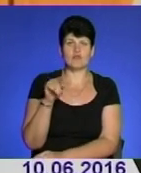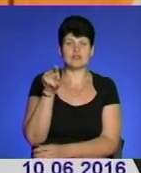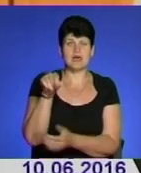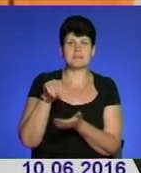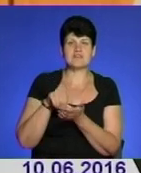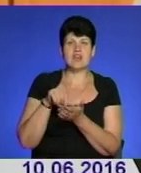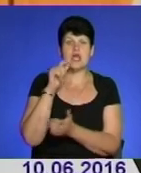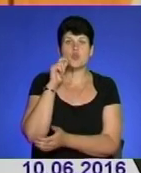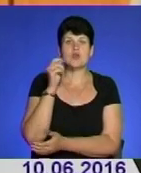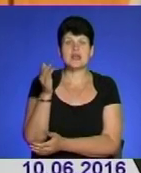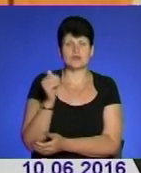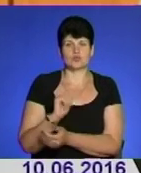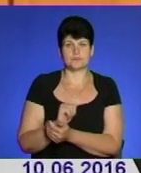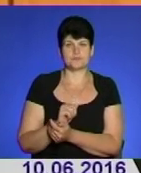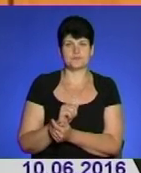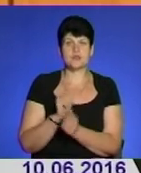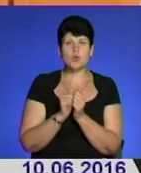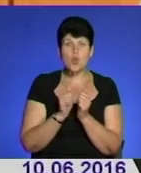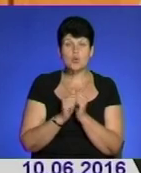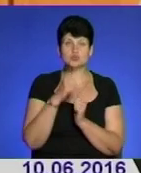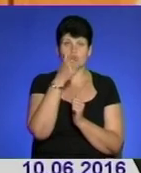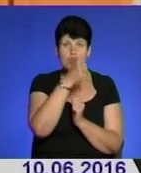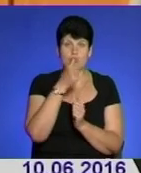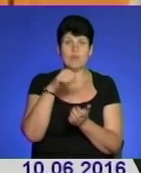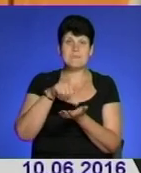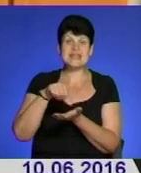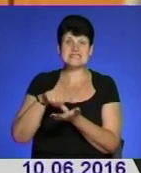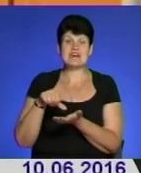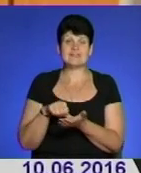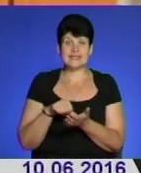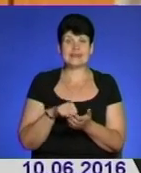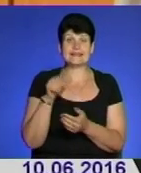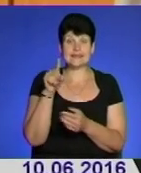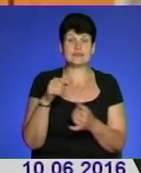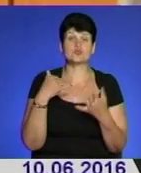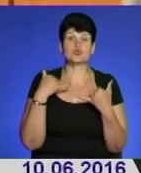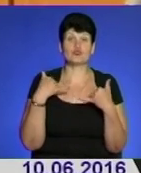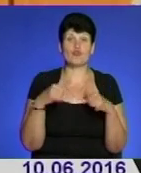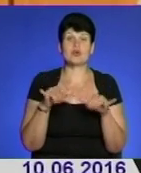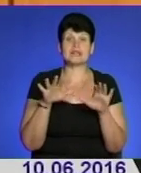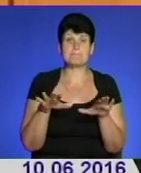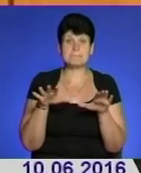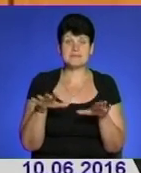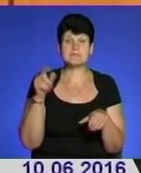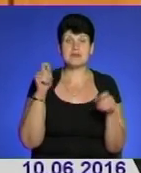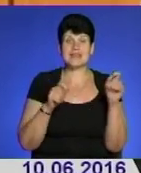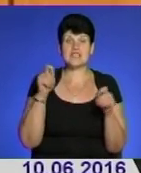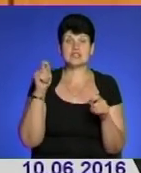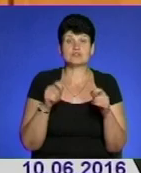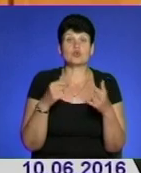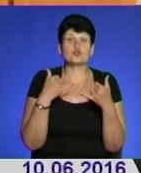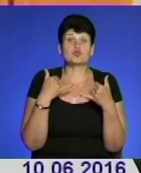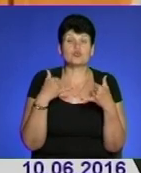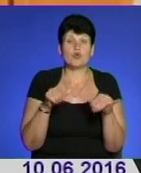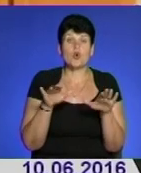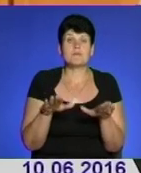Україну. Кожного року представники тих чудотворних місць з'їжджаються до якогось